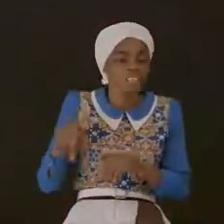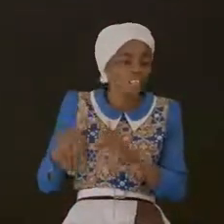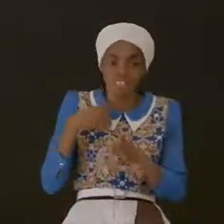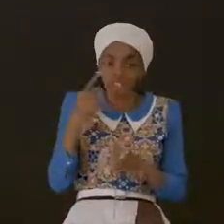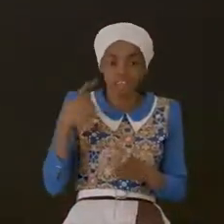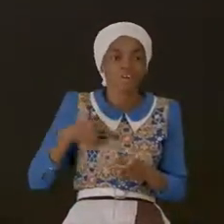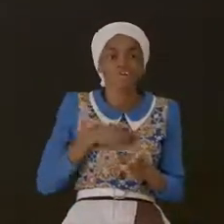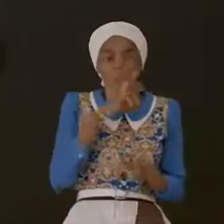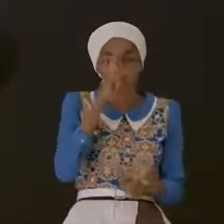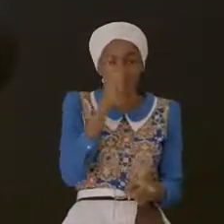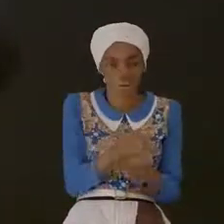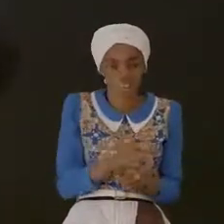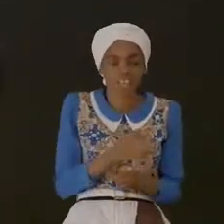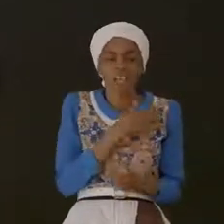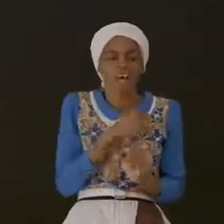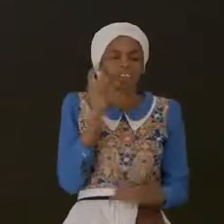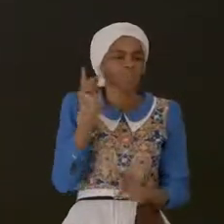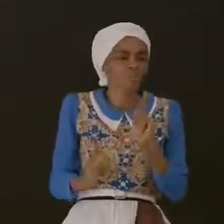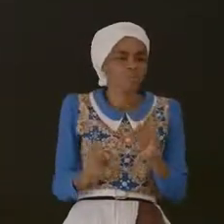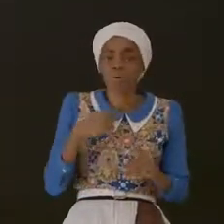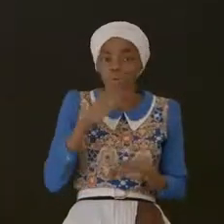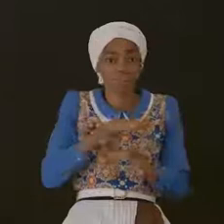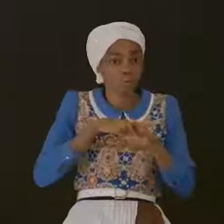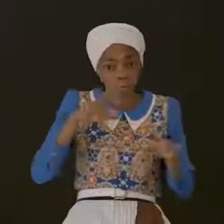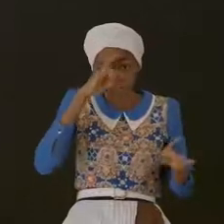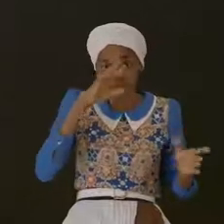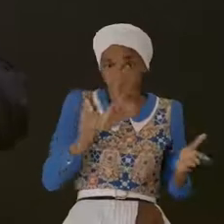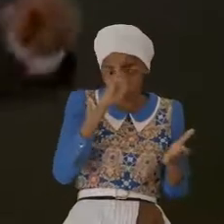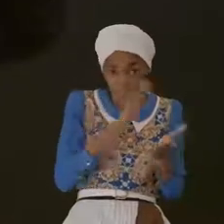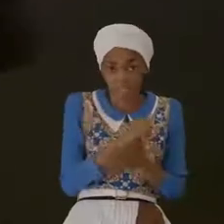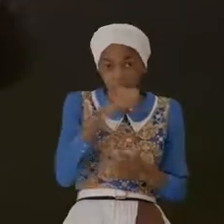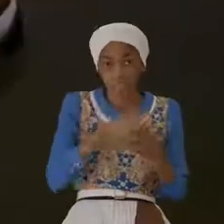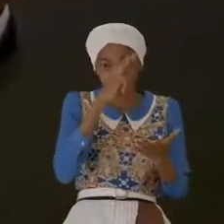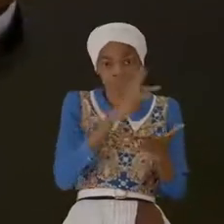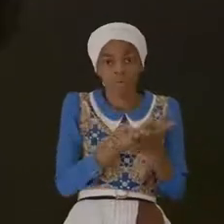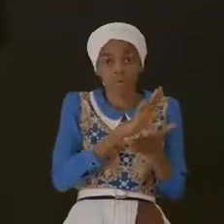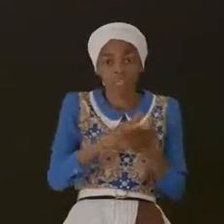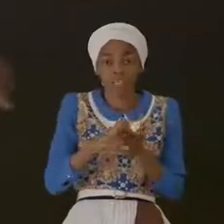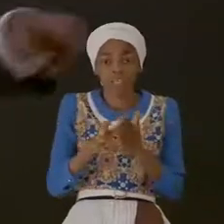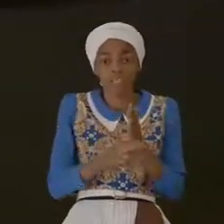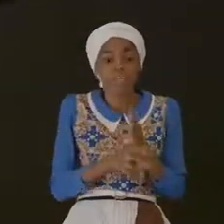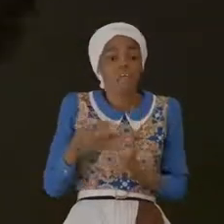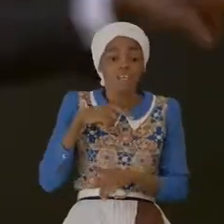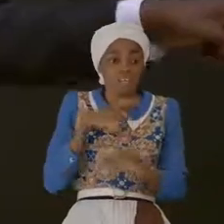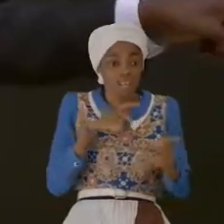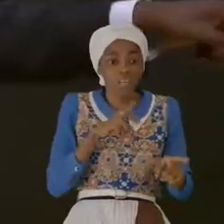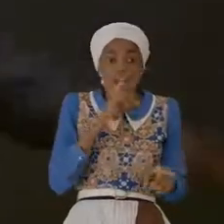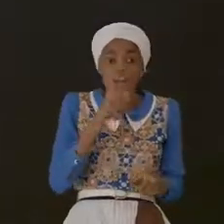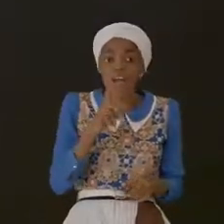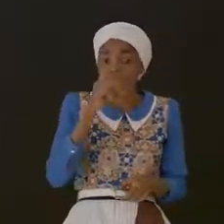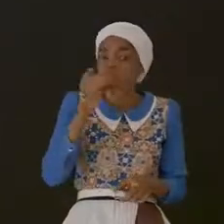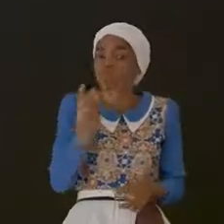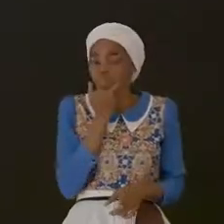raison. Ceux qui ne croient pas à la sainteté, ce sont eux qui